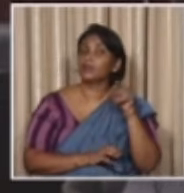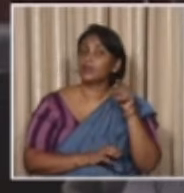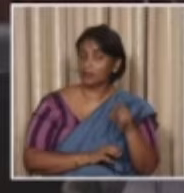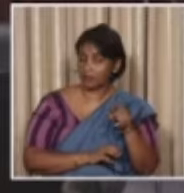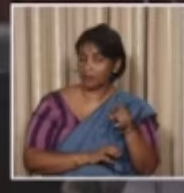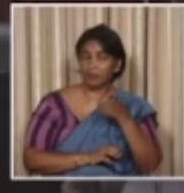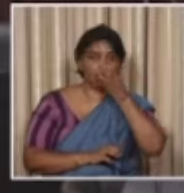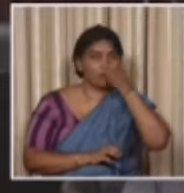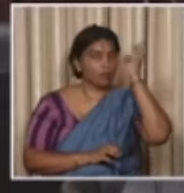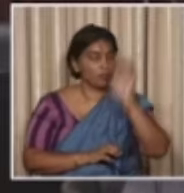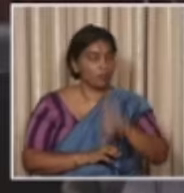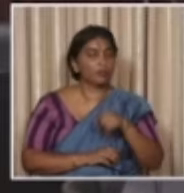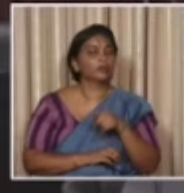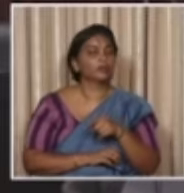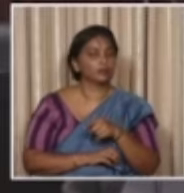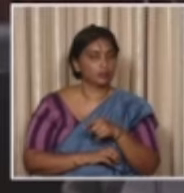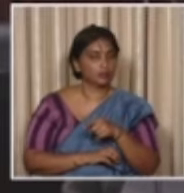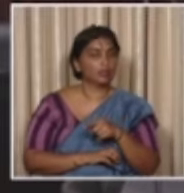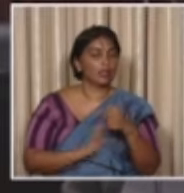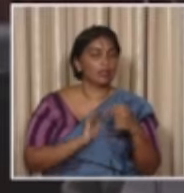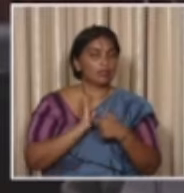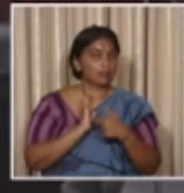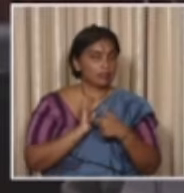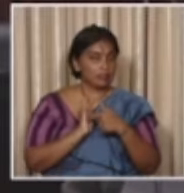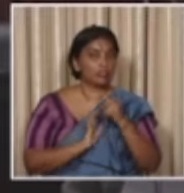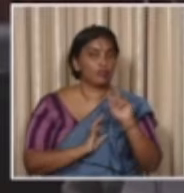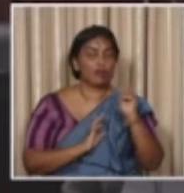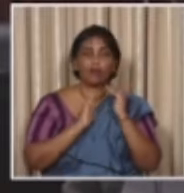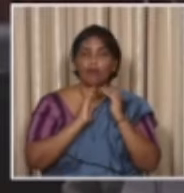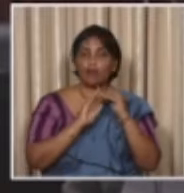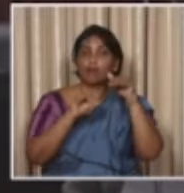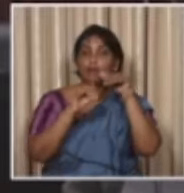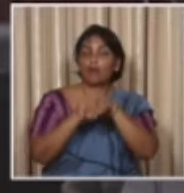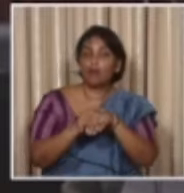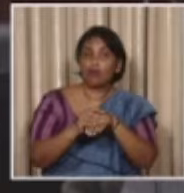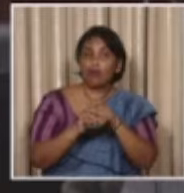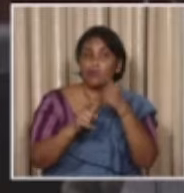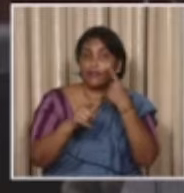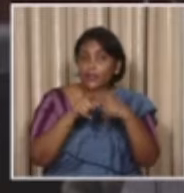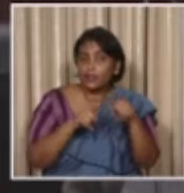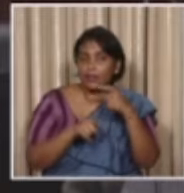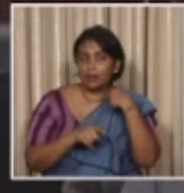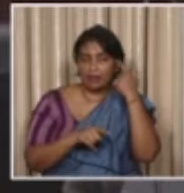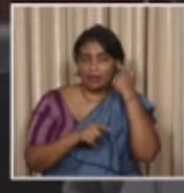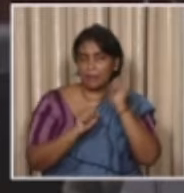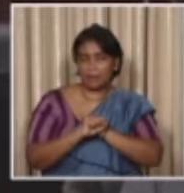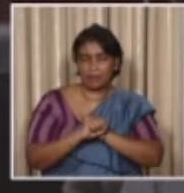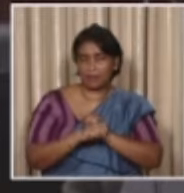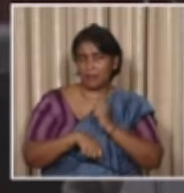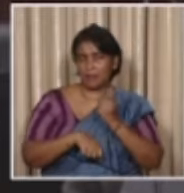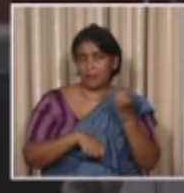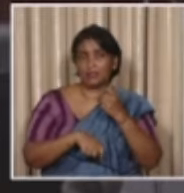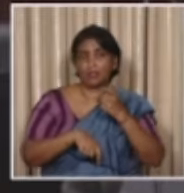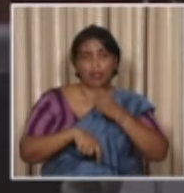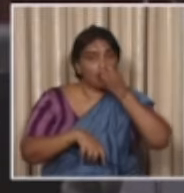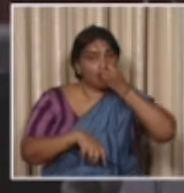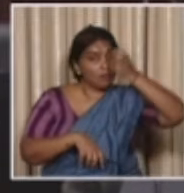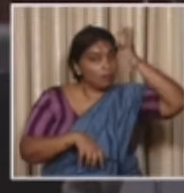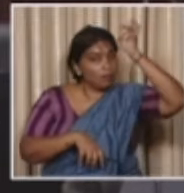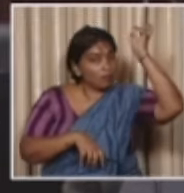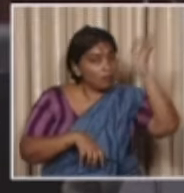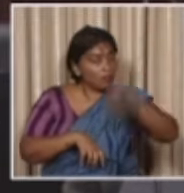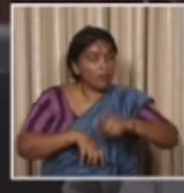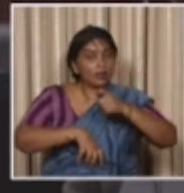ඒ ප්‍රහාරය සිද්ධ කරන්න තමිල් චෙල්වන්ගේ කාර්යාලයේ තිබෙන තැන විතරක් දැනගෙන මදි. ඒ මොහොතේ බෝම්බේ